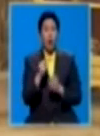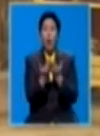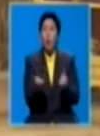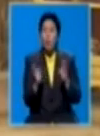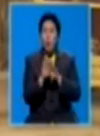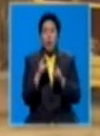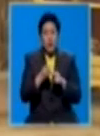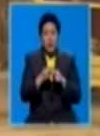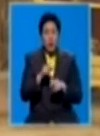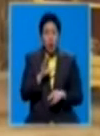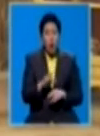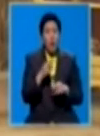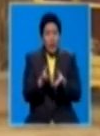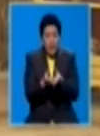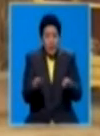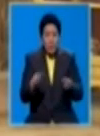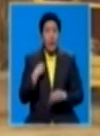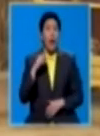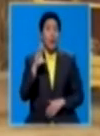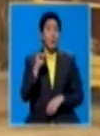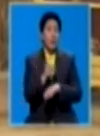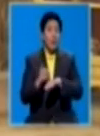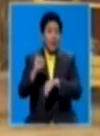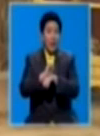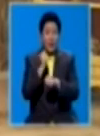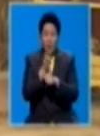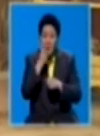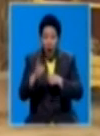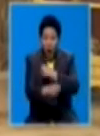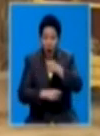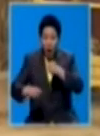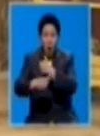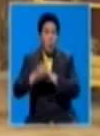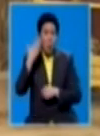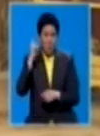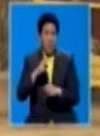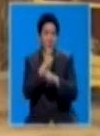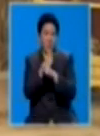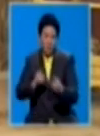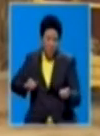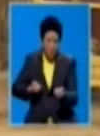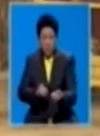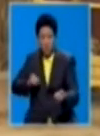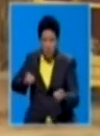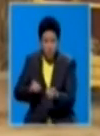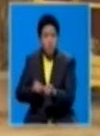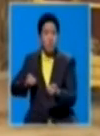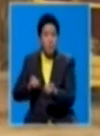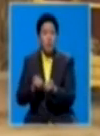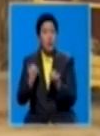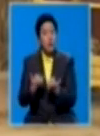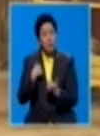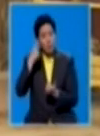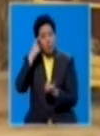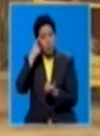ซึ่งเริ่มมาจากการทำนาบนพื้นที่50ไร่จากเดิมเป็นพื้นที่นาที่พึ่งสารเคมีแต่หลังจากที่ได้ศึกษาค้นคว้า